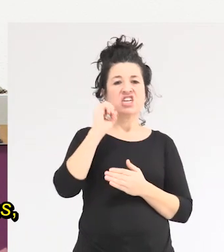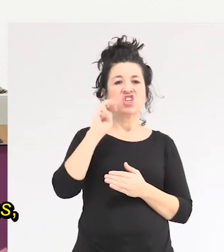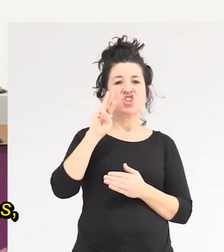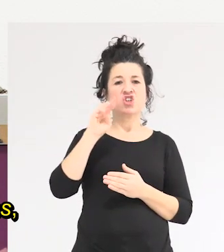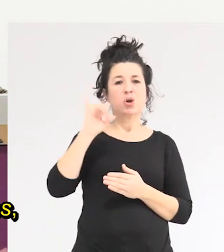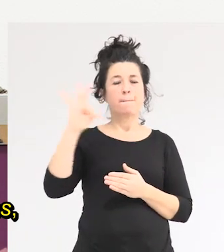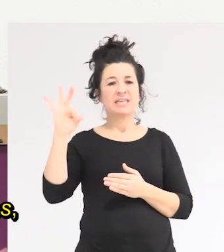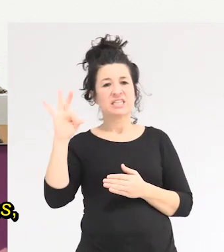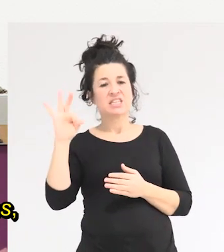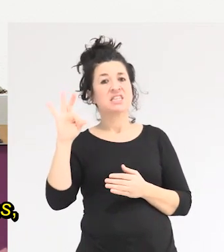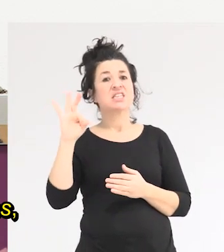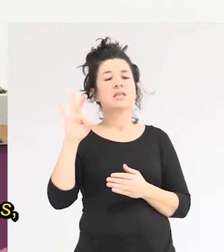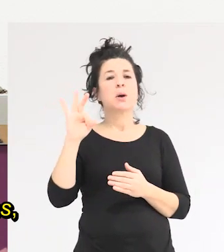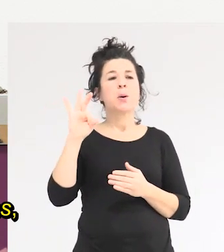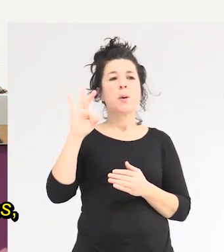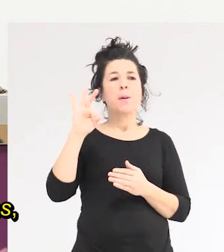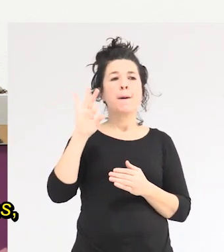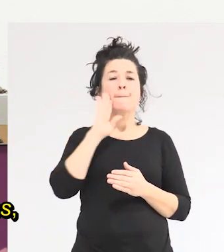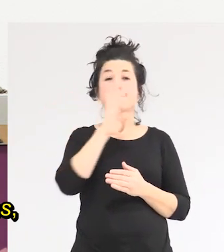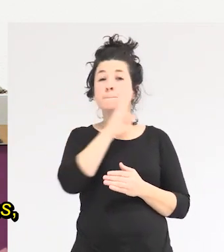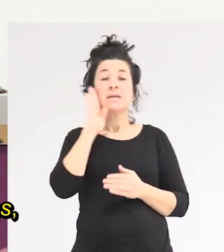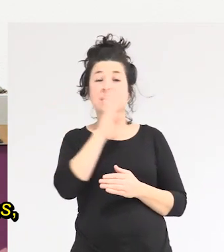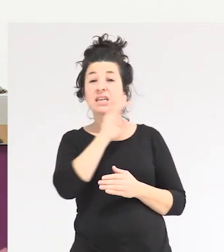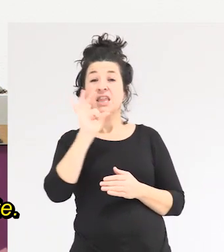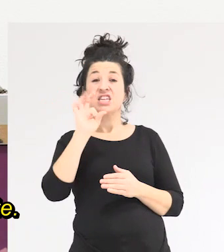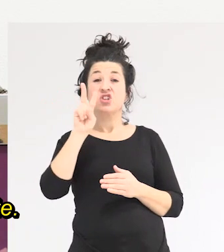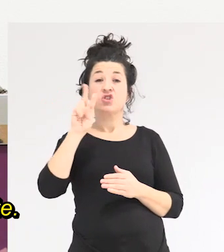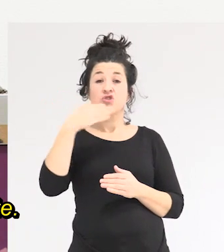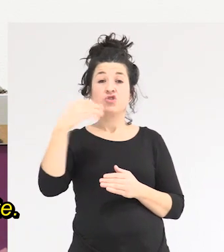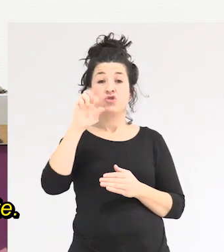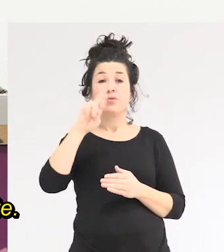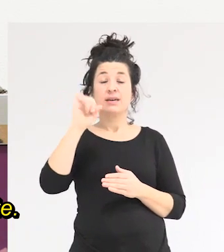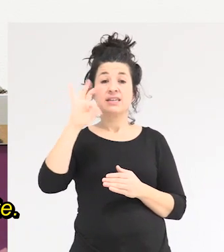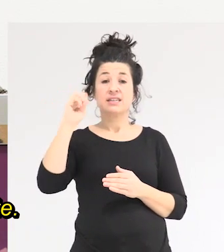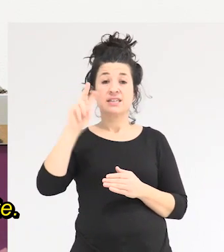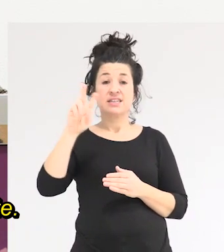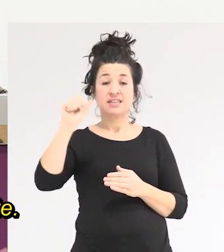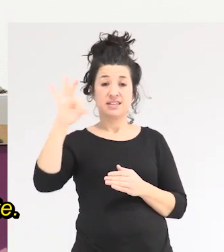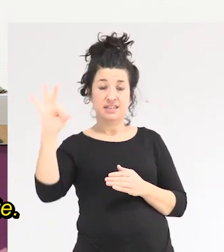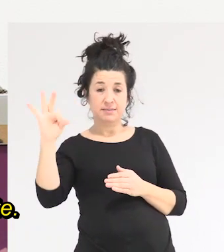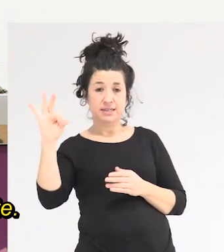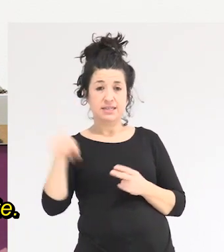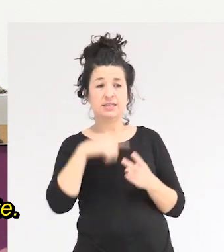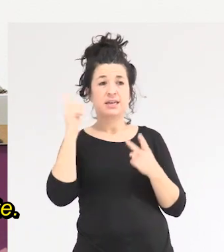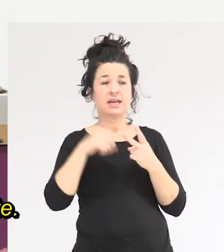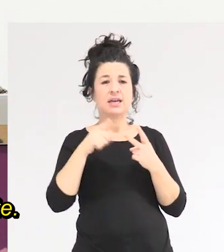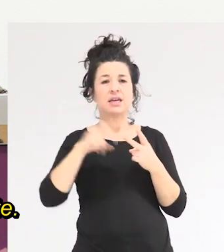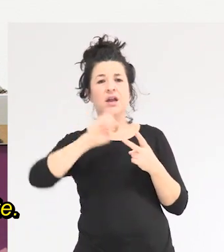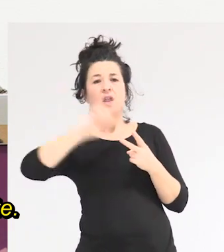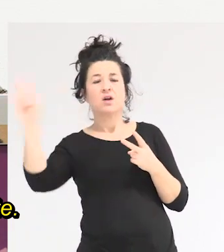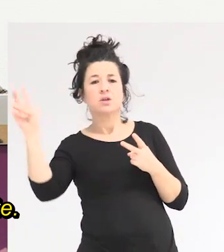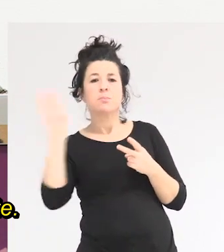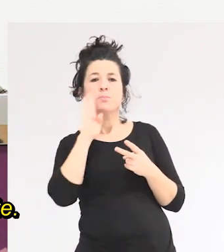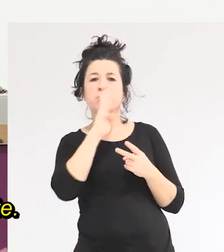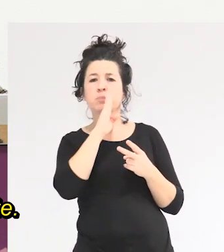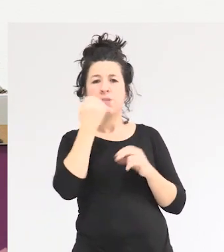Subversivas, eta Ester Vivasek idatzi berri duen Maternidad Feminista Mamá Desobediente, una mirada